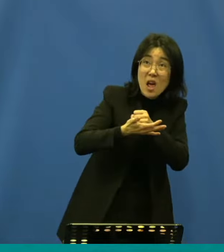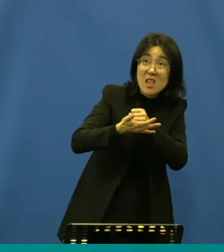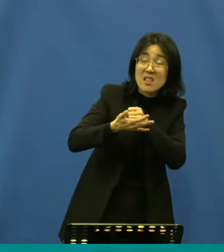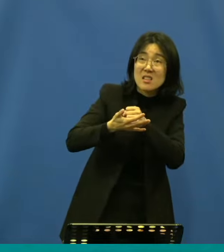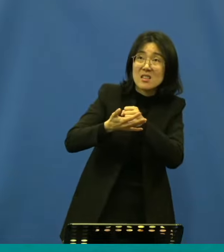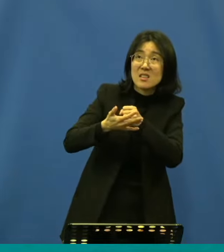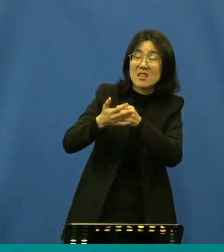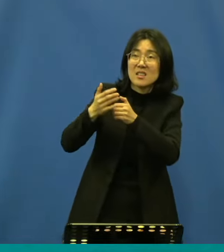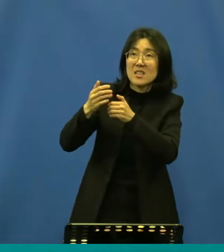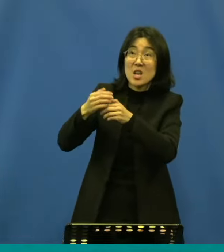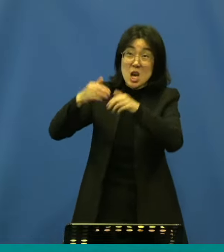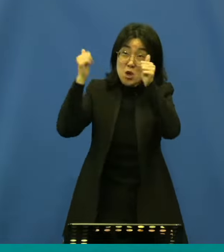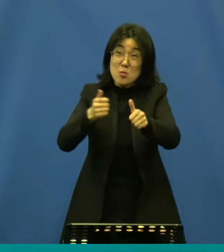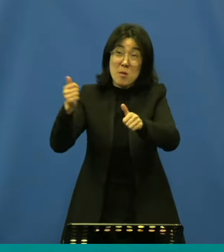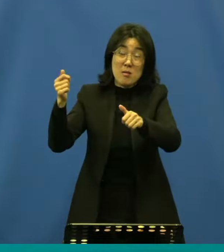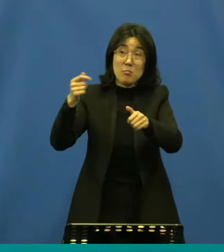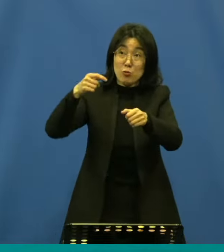오락가락하는 하나님.